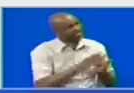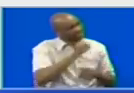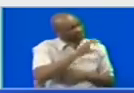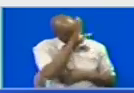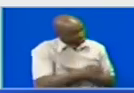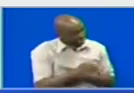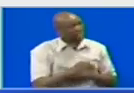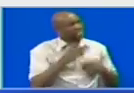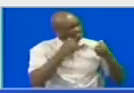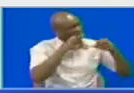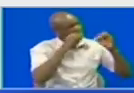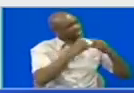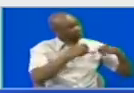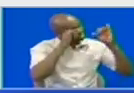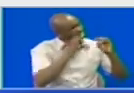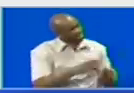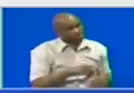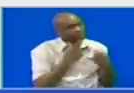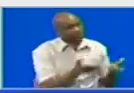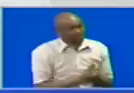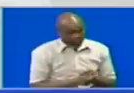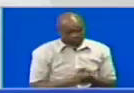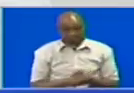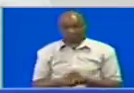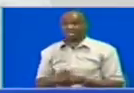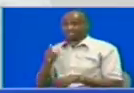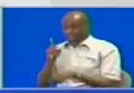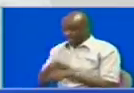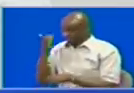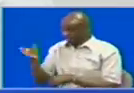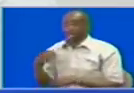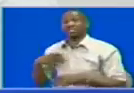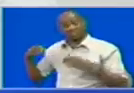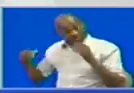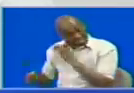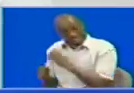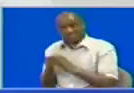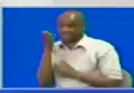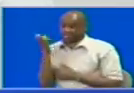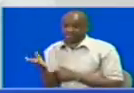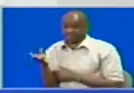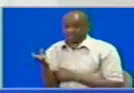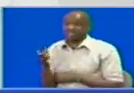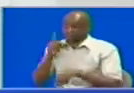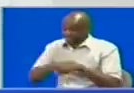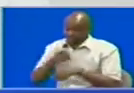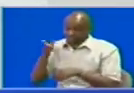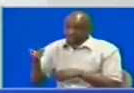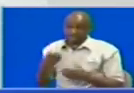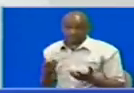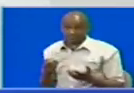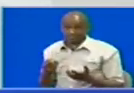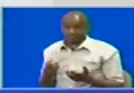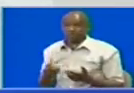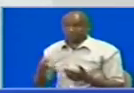kuna amani. Uli survive vipi? Ilikuwa mwanzo ilikuwa kitisho kwangu. Manake hiyo agent alivyokuja